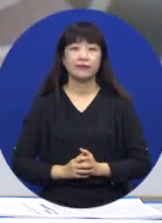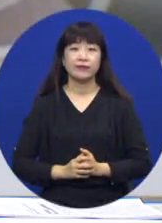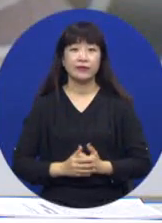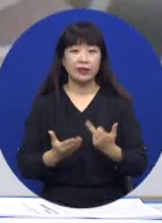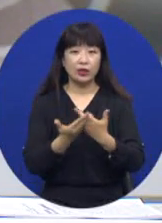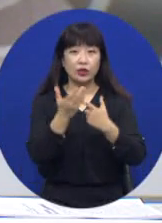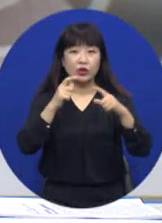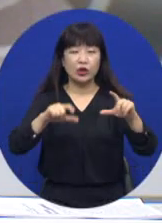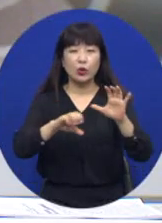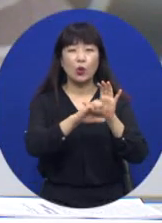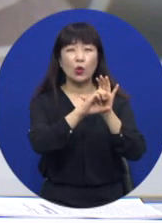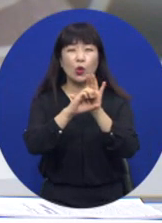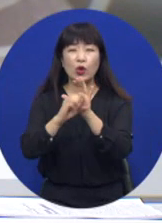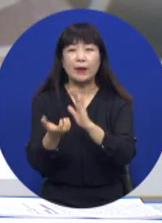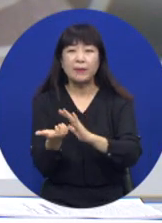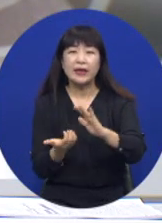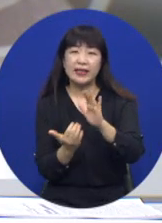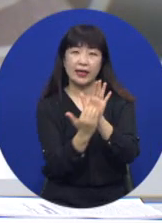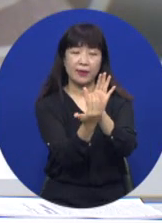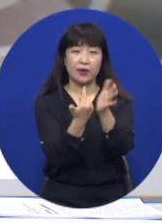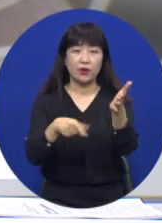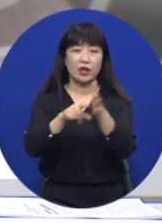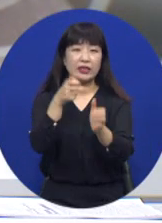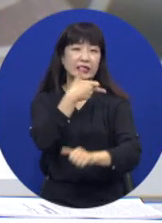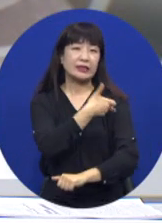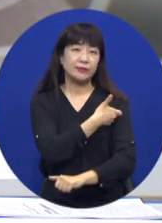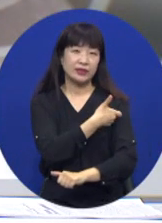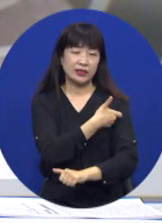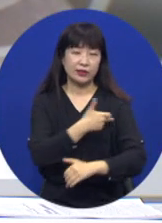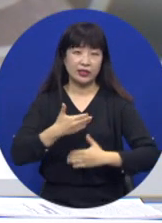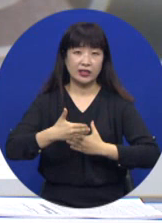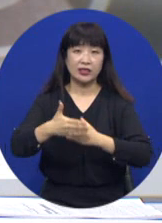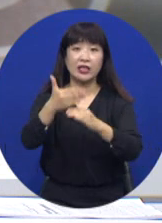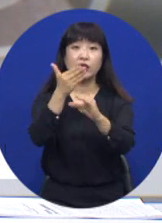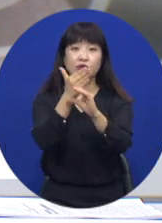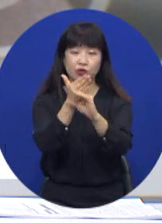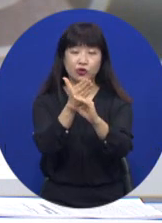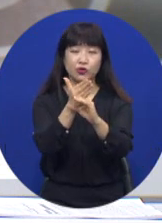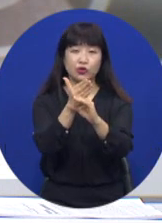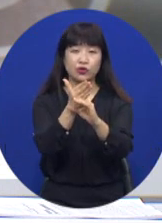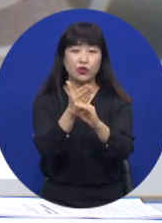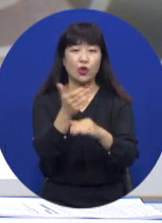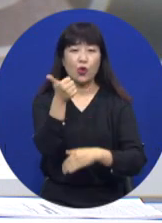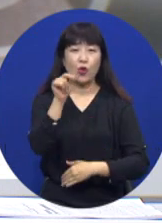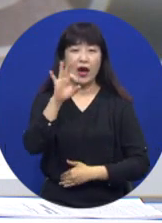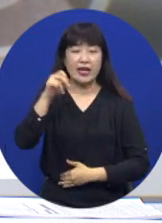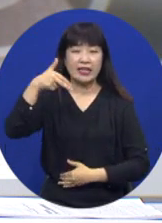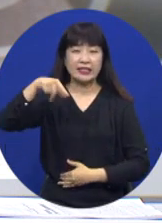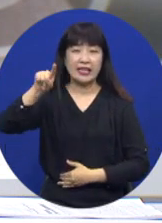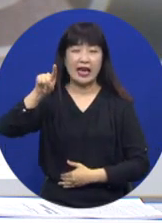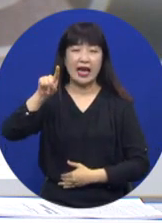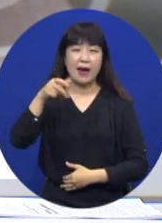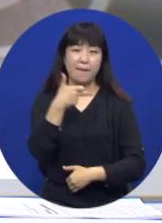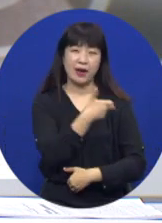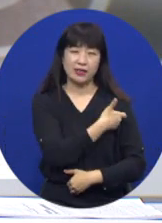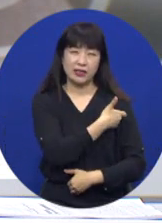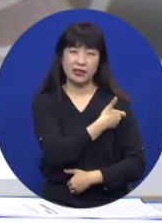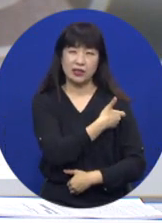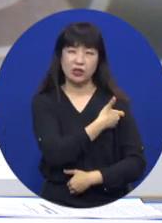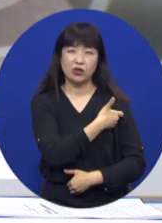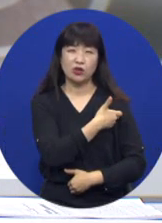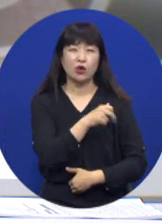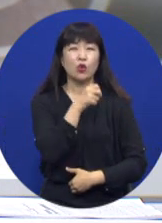제주 지역에서도 코론 알구 예방을 위해 백신 접종이 진행 중인 가운데 화이자 백신을 맞은 고령자 2명이